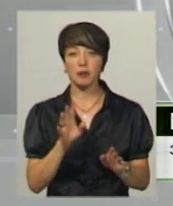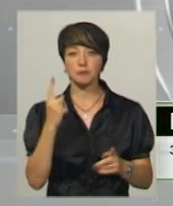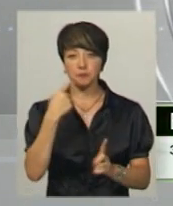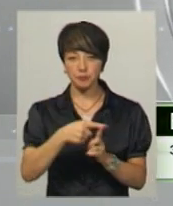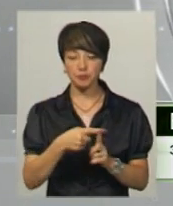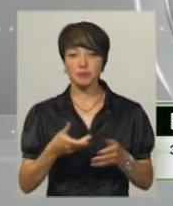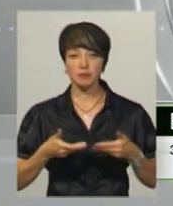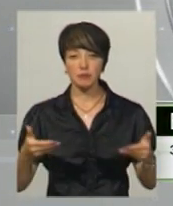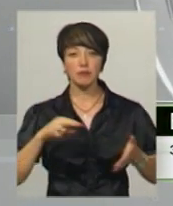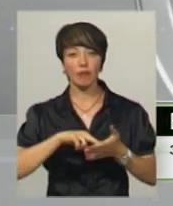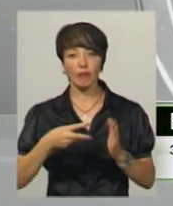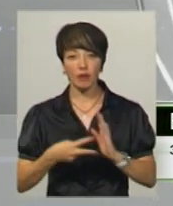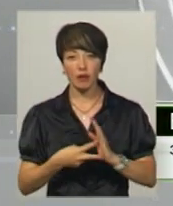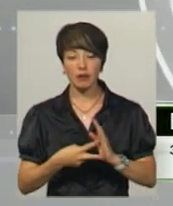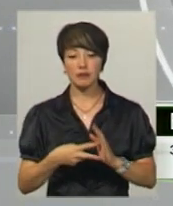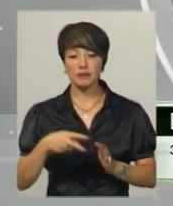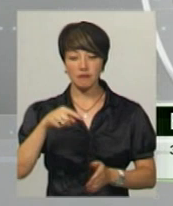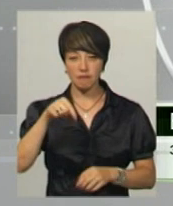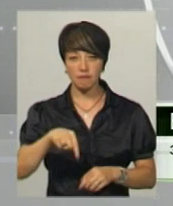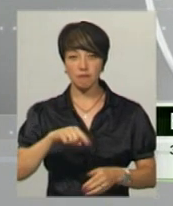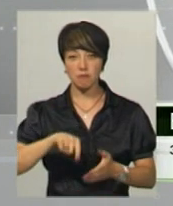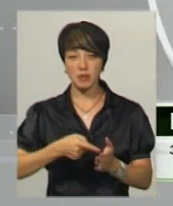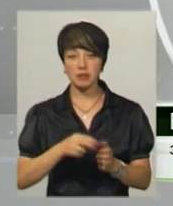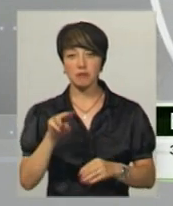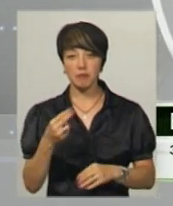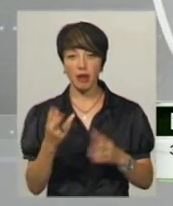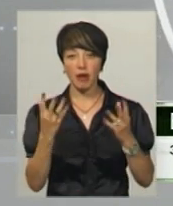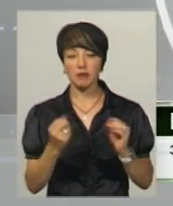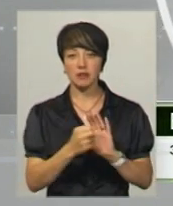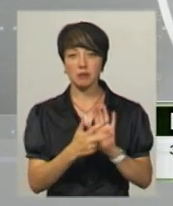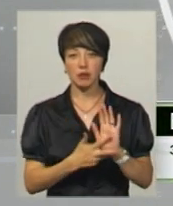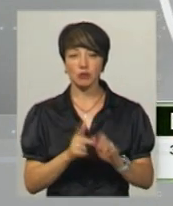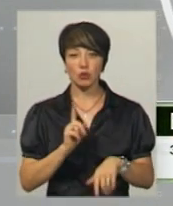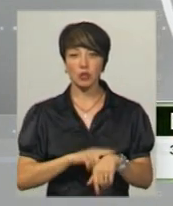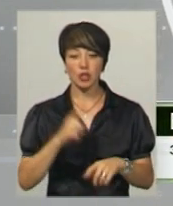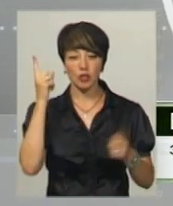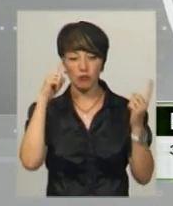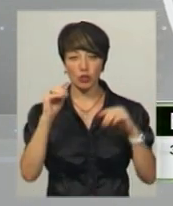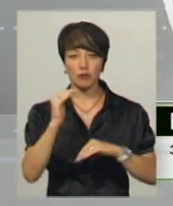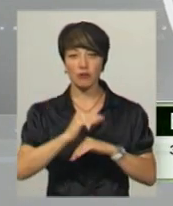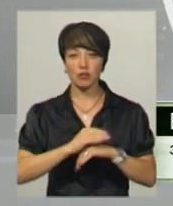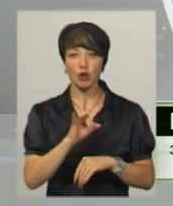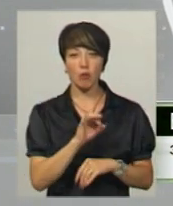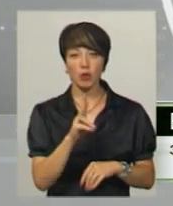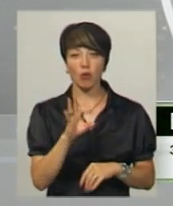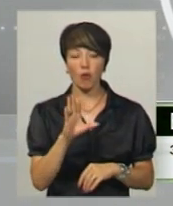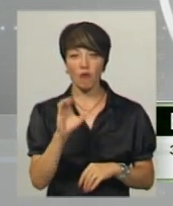ми плануємо в самому місті в п'ятницю на 18 годину творчий вечір Романа